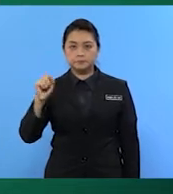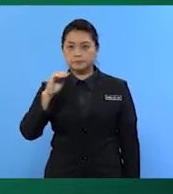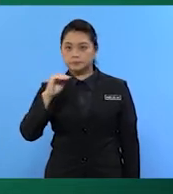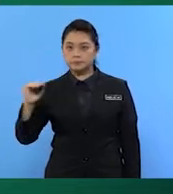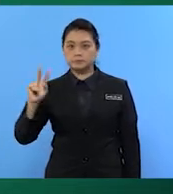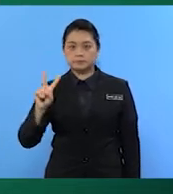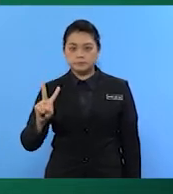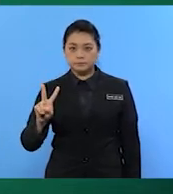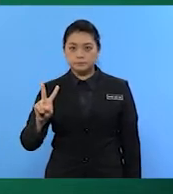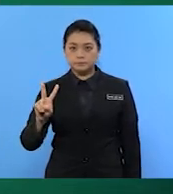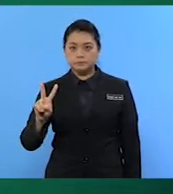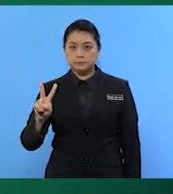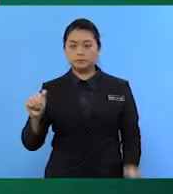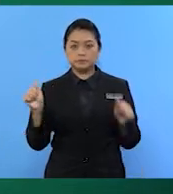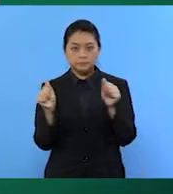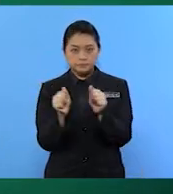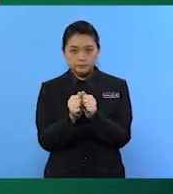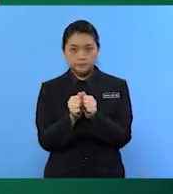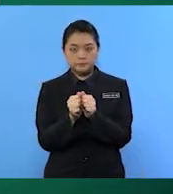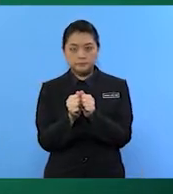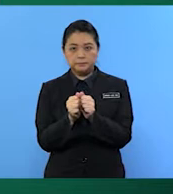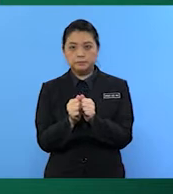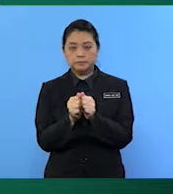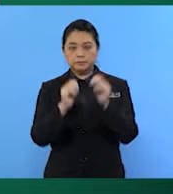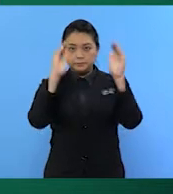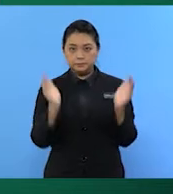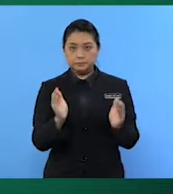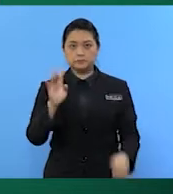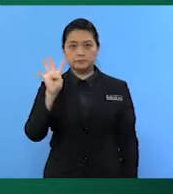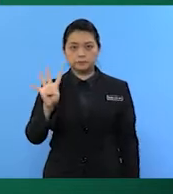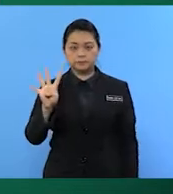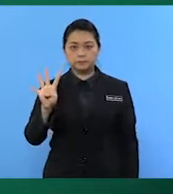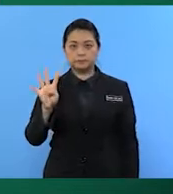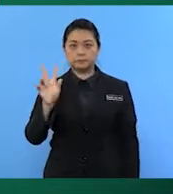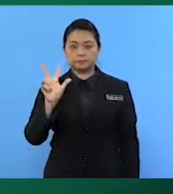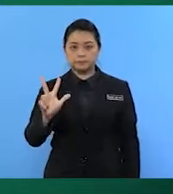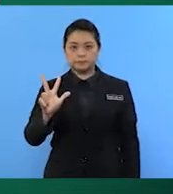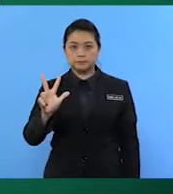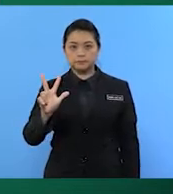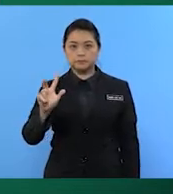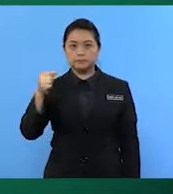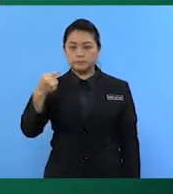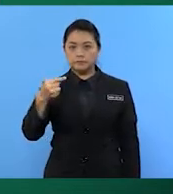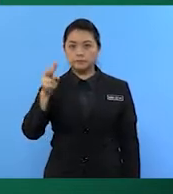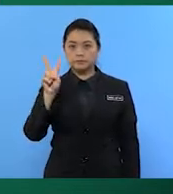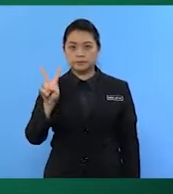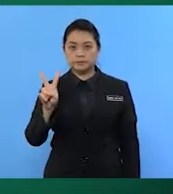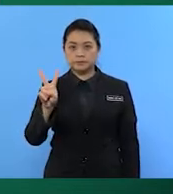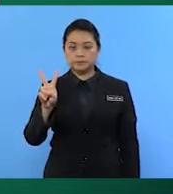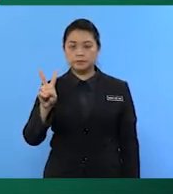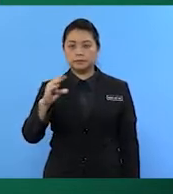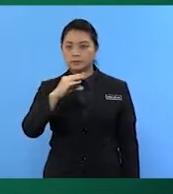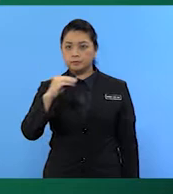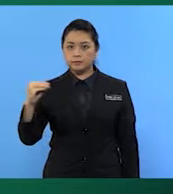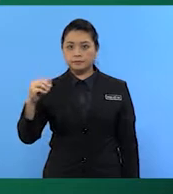1/2 dengan unsur matriks 4, 3, negatif 2 dan